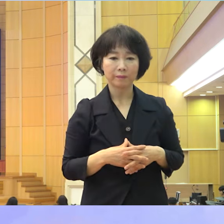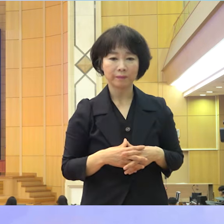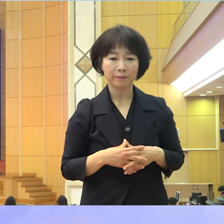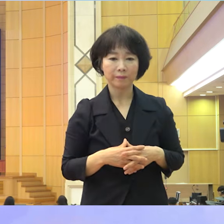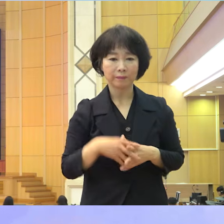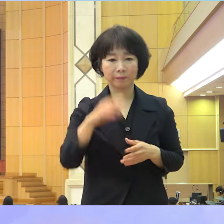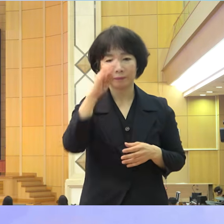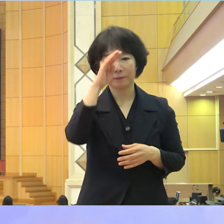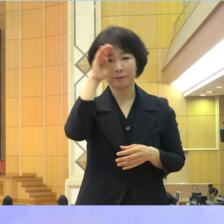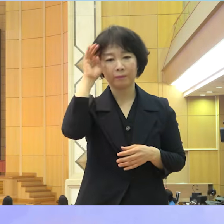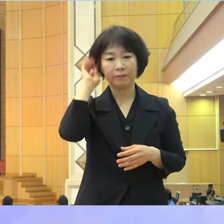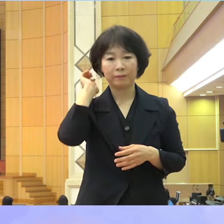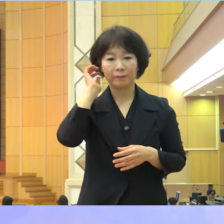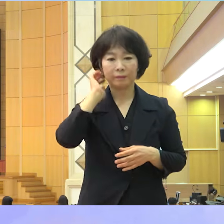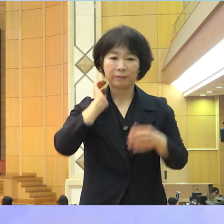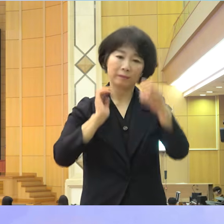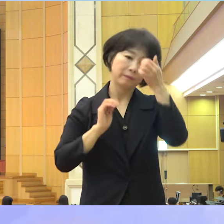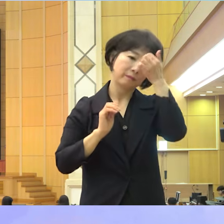드리겠습니다.